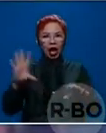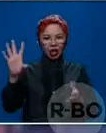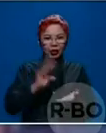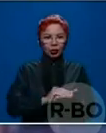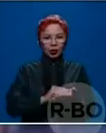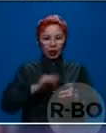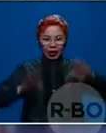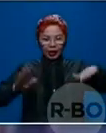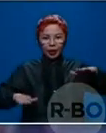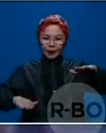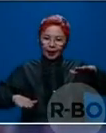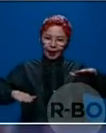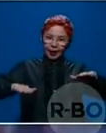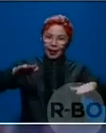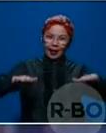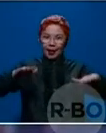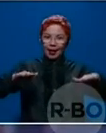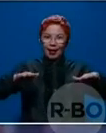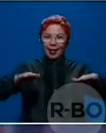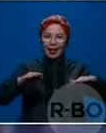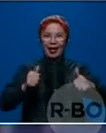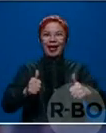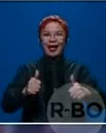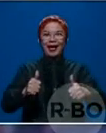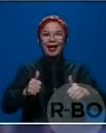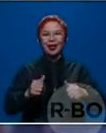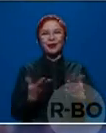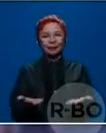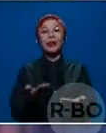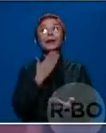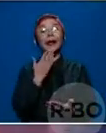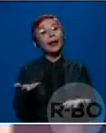ketimpangan dan kemiskinan bisa secara konkret dikurangi